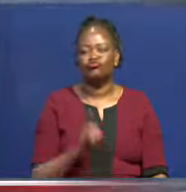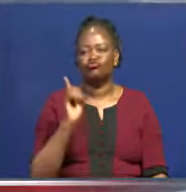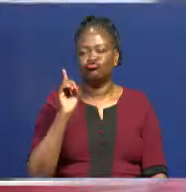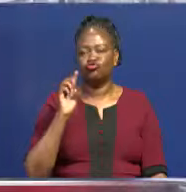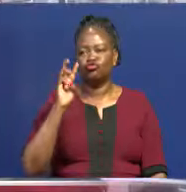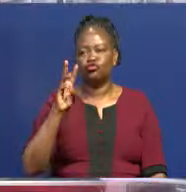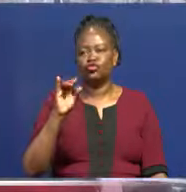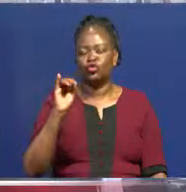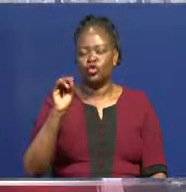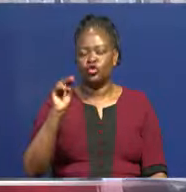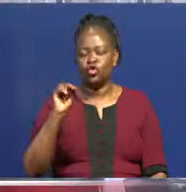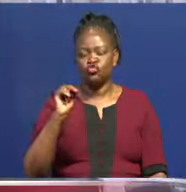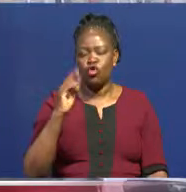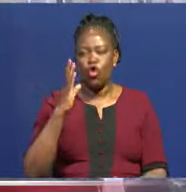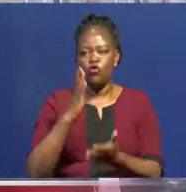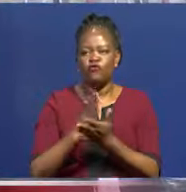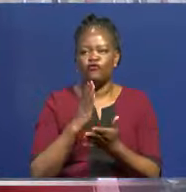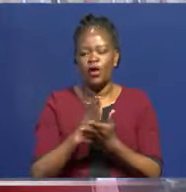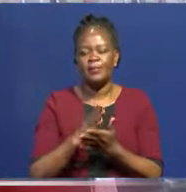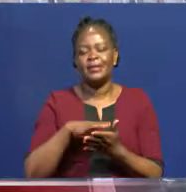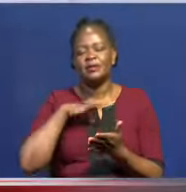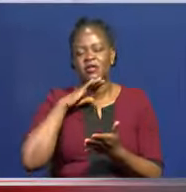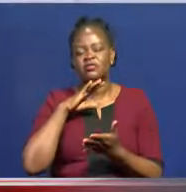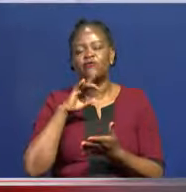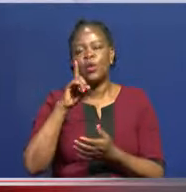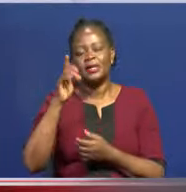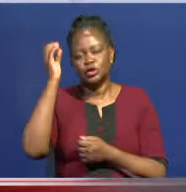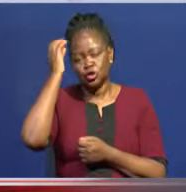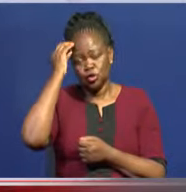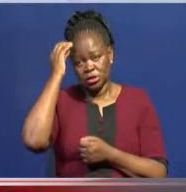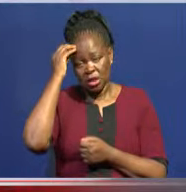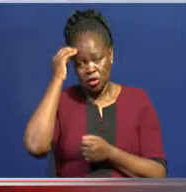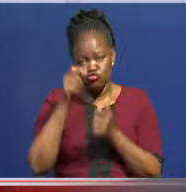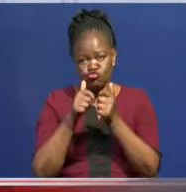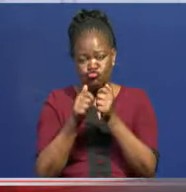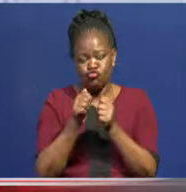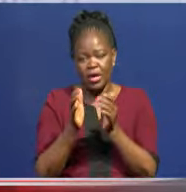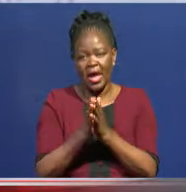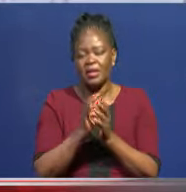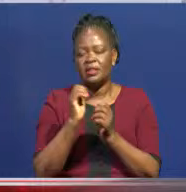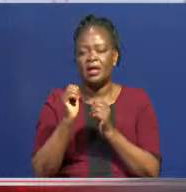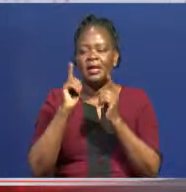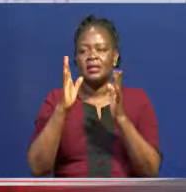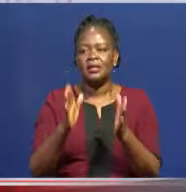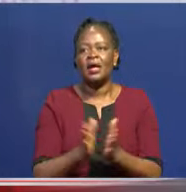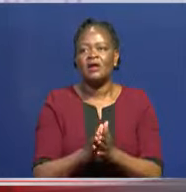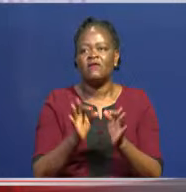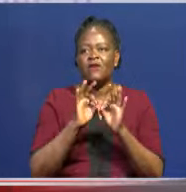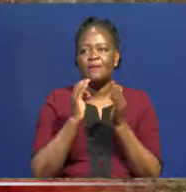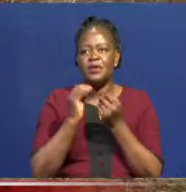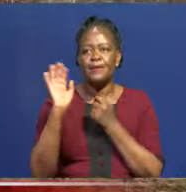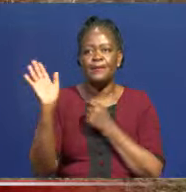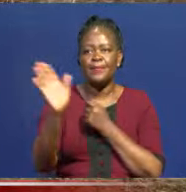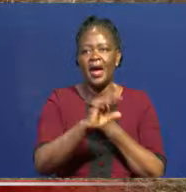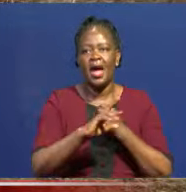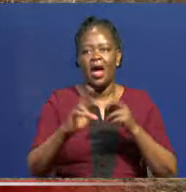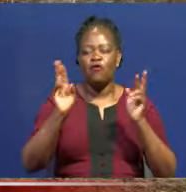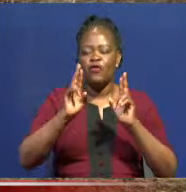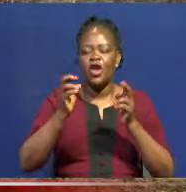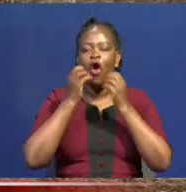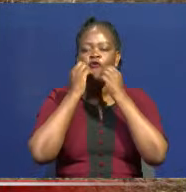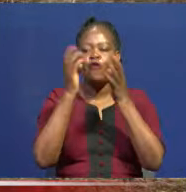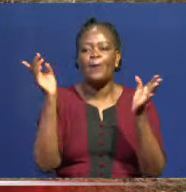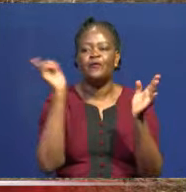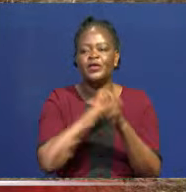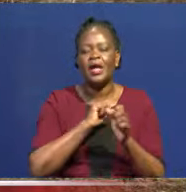Wilson walithibitisha vifo vya mwanafunzi wa urubani na mwelekezi wake na kwamba familia zao tayari